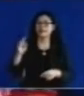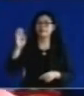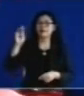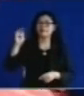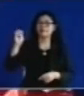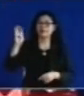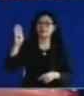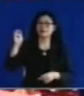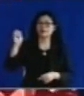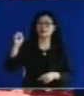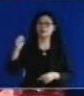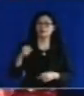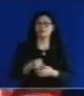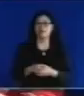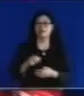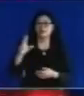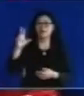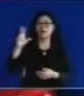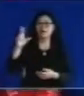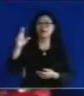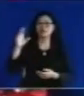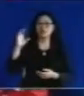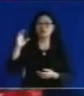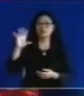sebesar 350 miliar.